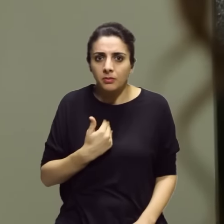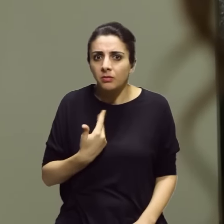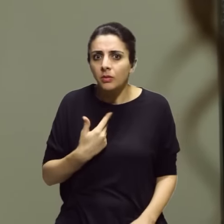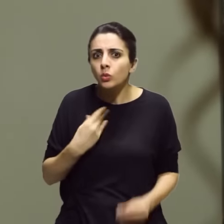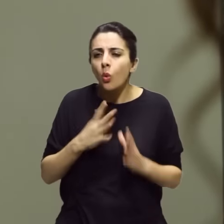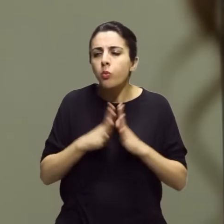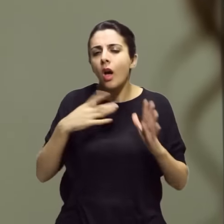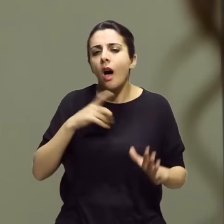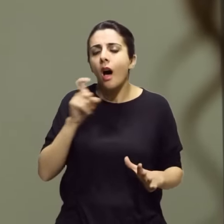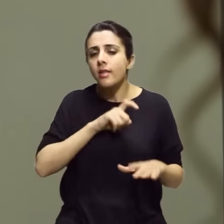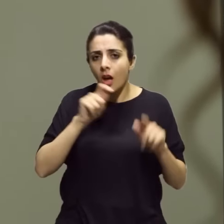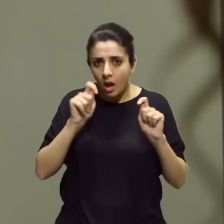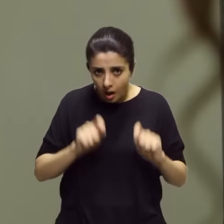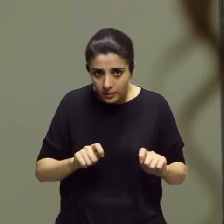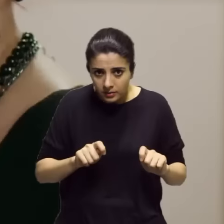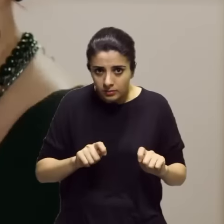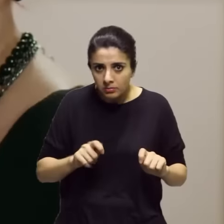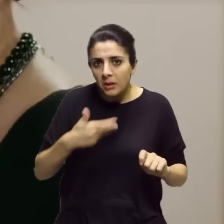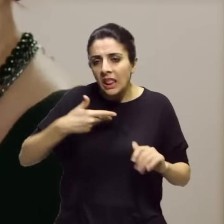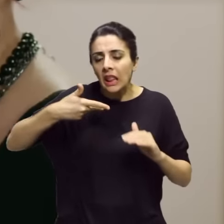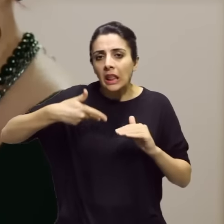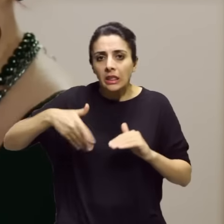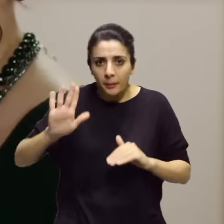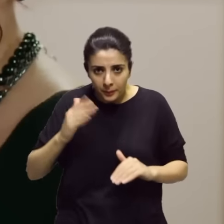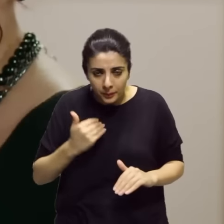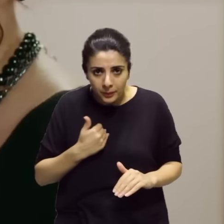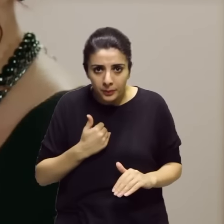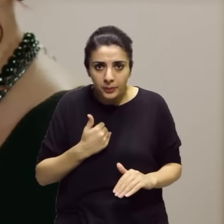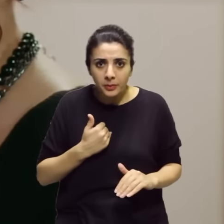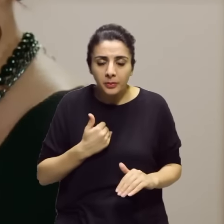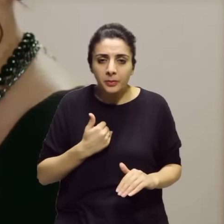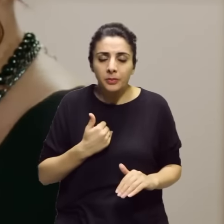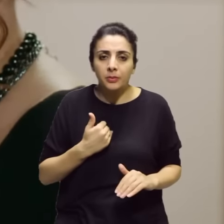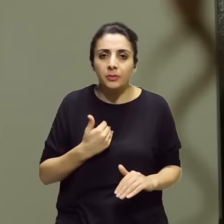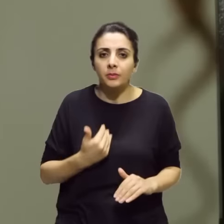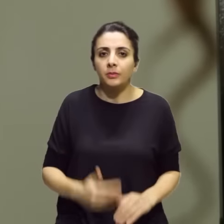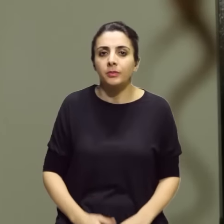Ve çok büyük bir hata yaptım. Gittim.